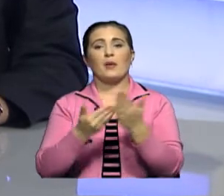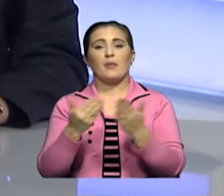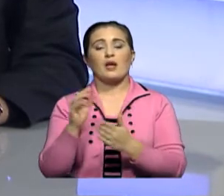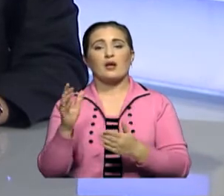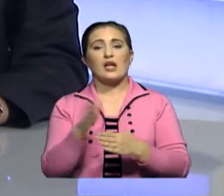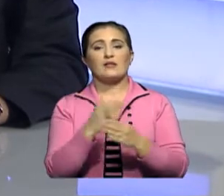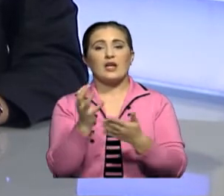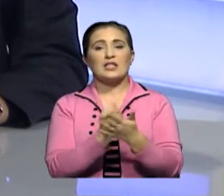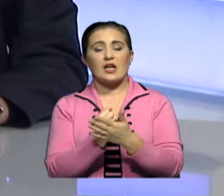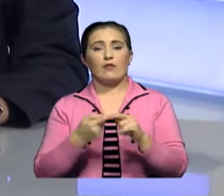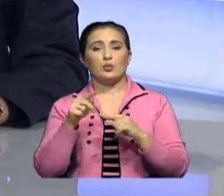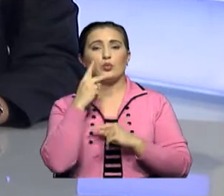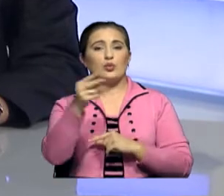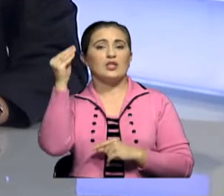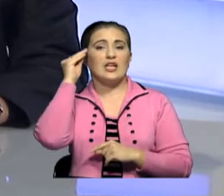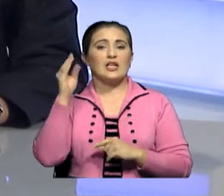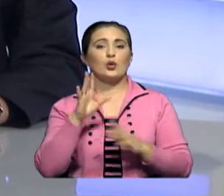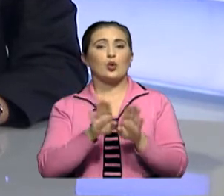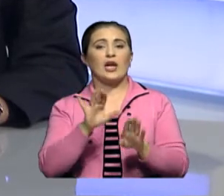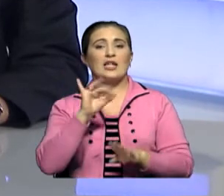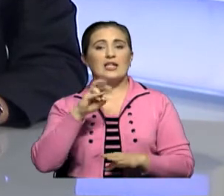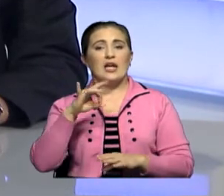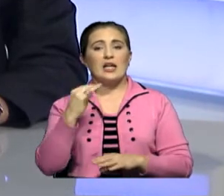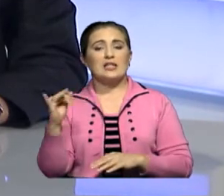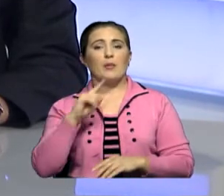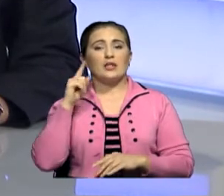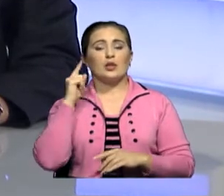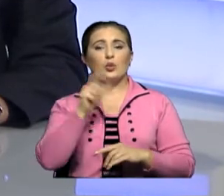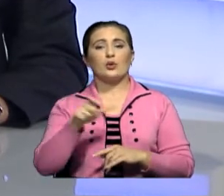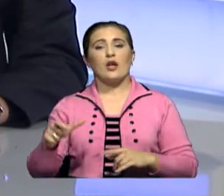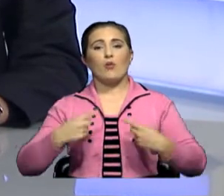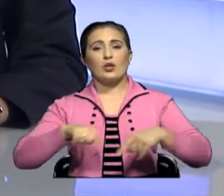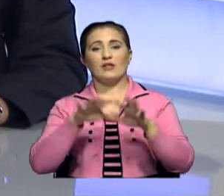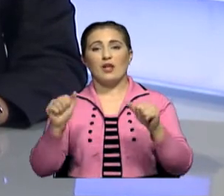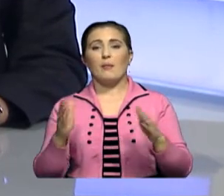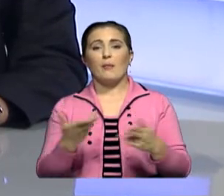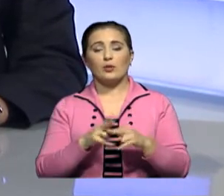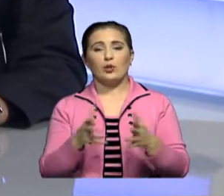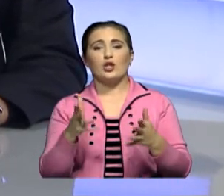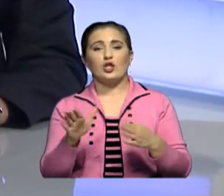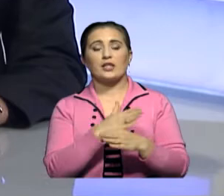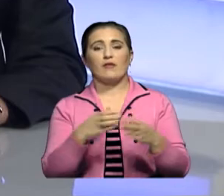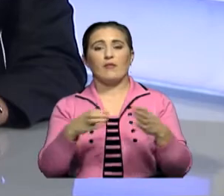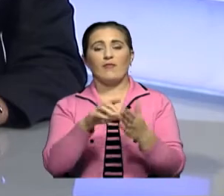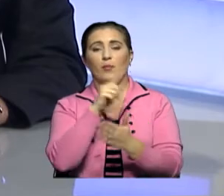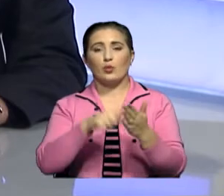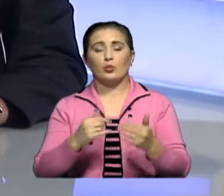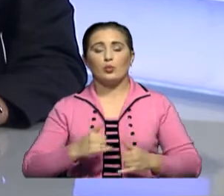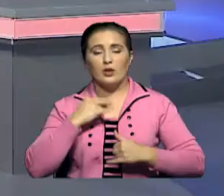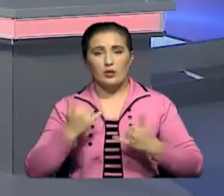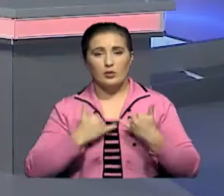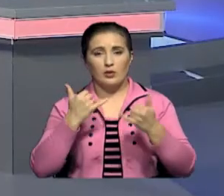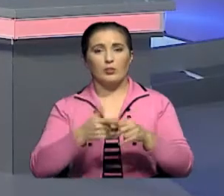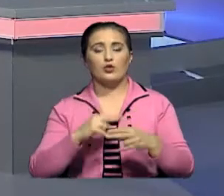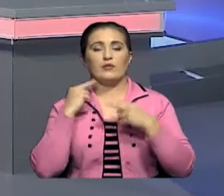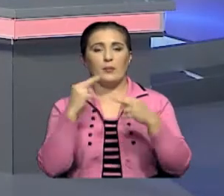резерва с точки зрения в первую очередь интеграции молодых людей в органы власти поэтому конечно кадровым вопросам в этом плане уделяется очень большое внимание